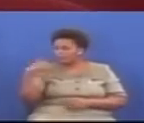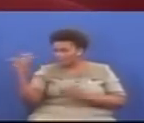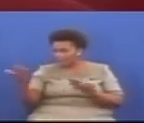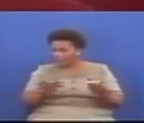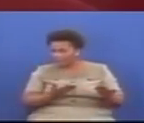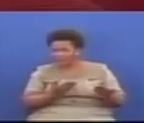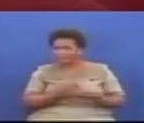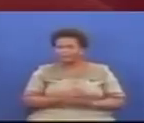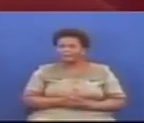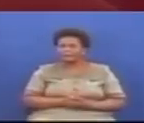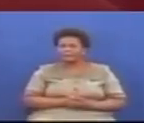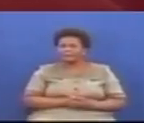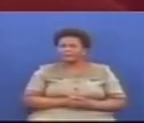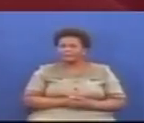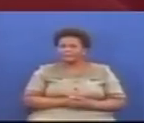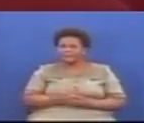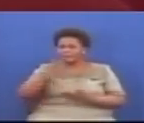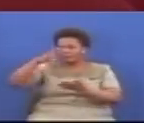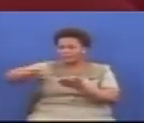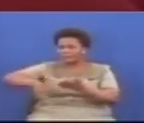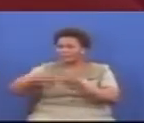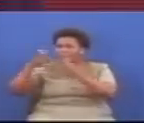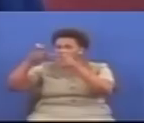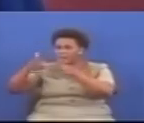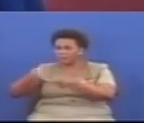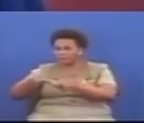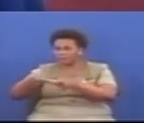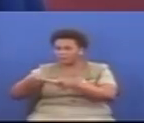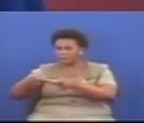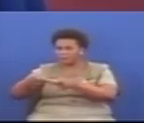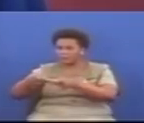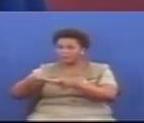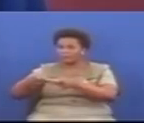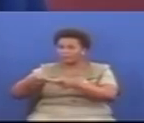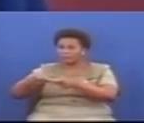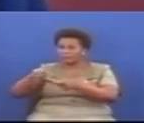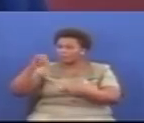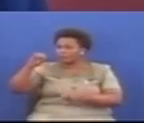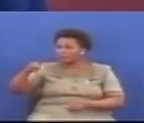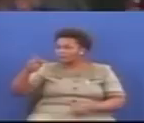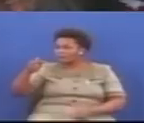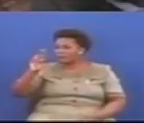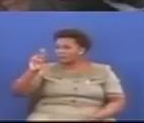Karibu. Msajili wa Hazina Athman Mbutuka.